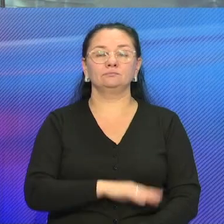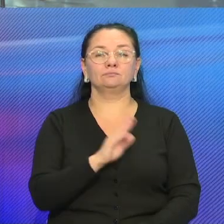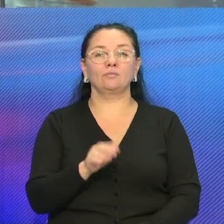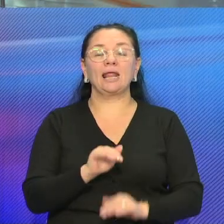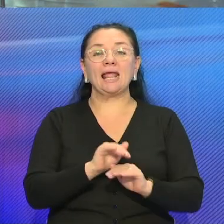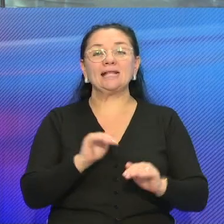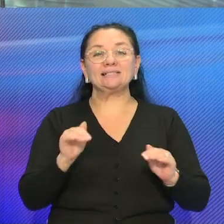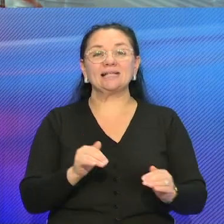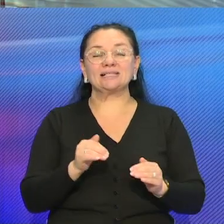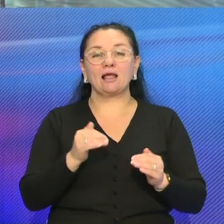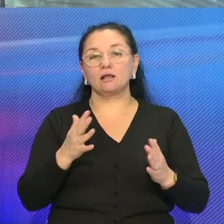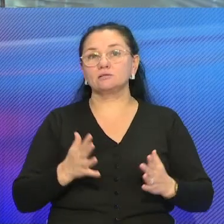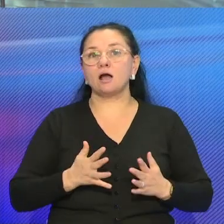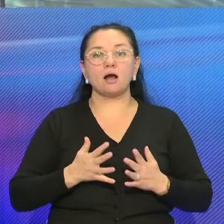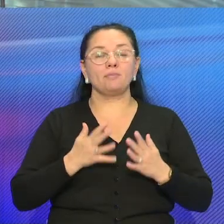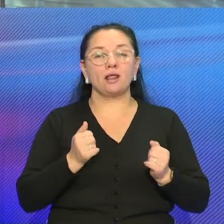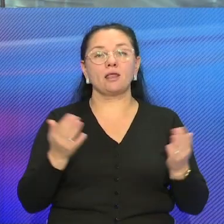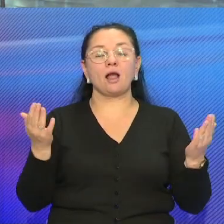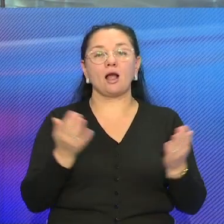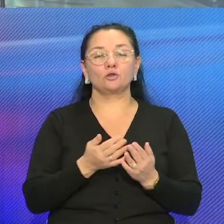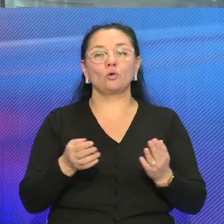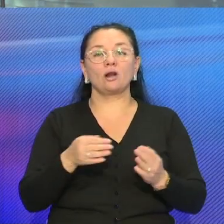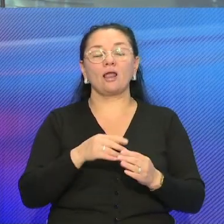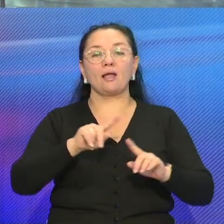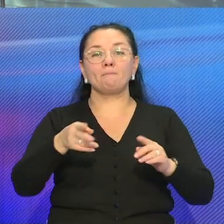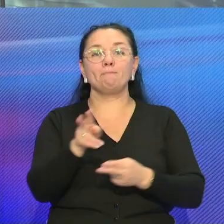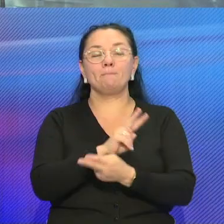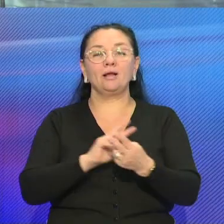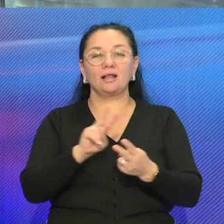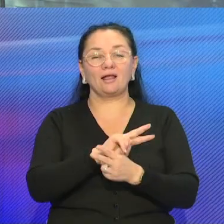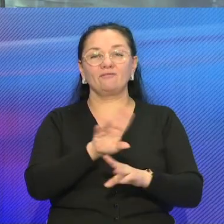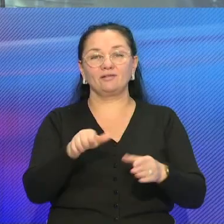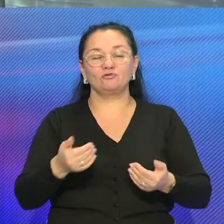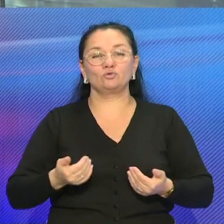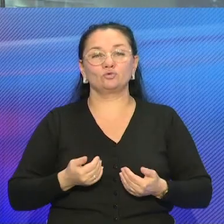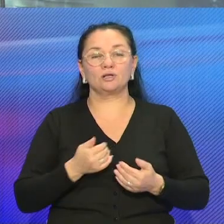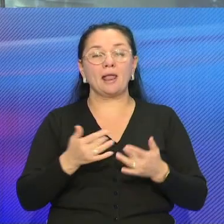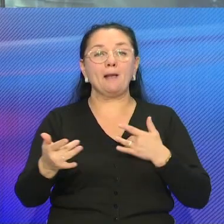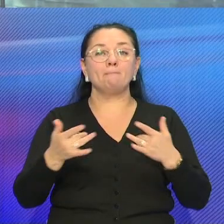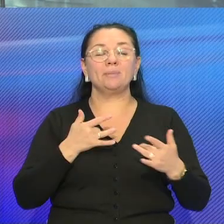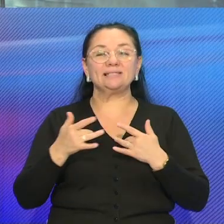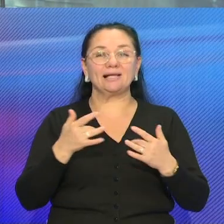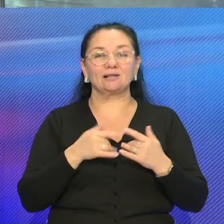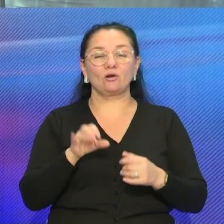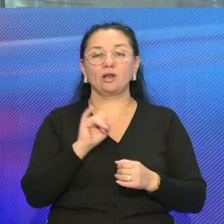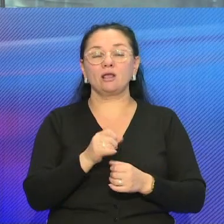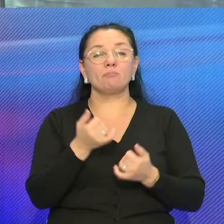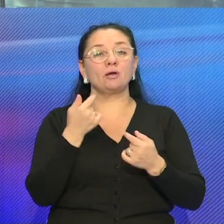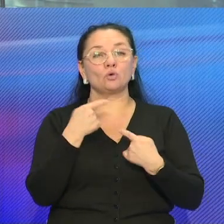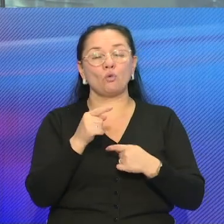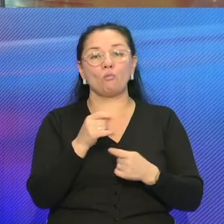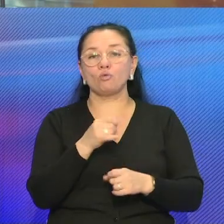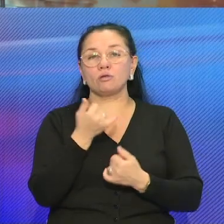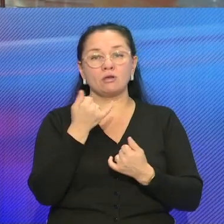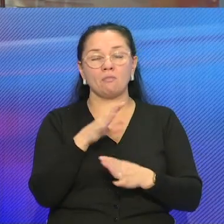Дзіцячае захапленне, якое перарасло ў любімую справу ўсяго жыцця. Крыху па тэатральнаму, але інакш не магло быць, калі гаворка ідзе